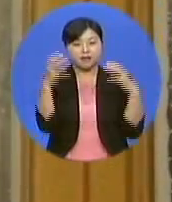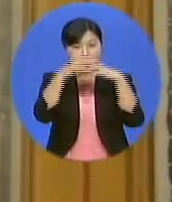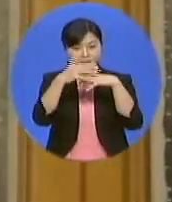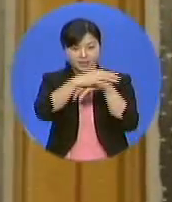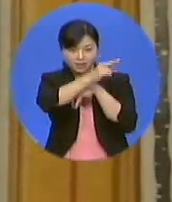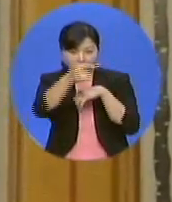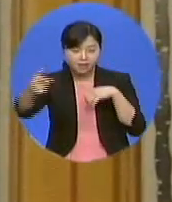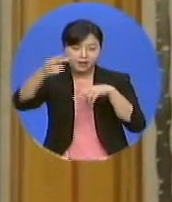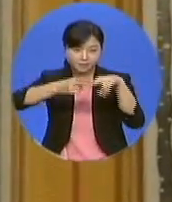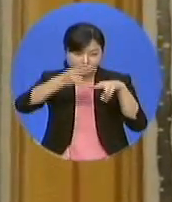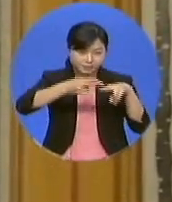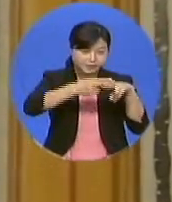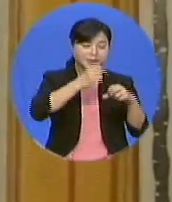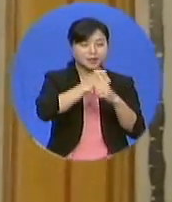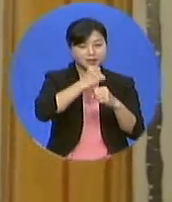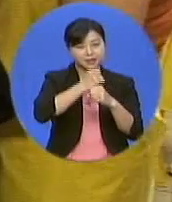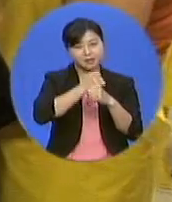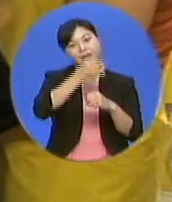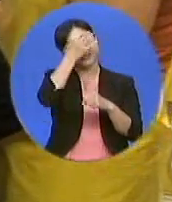발휘에 들어간다.